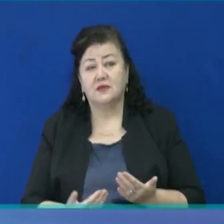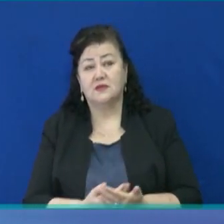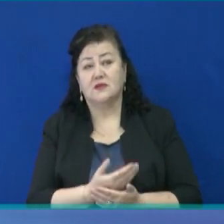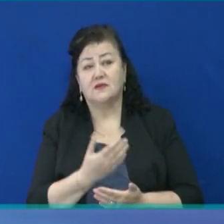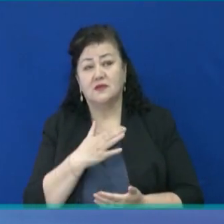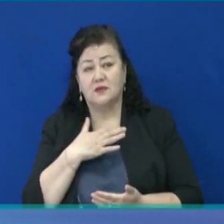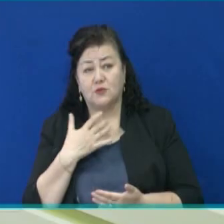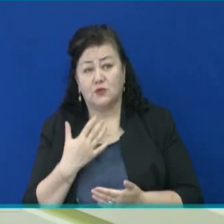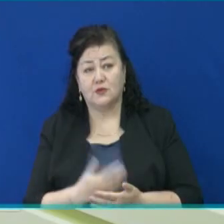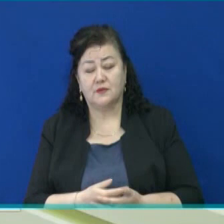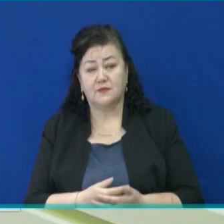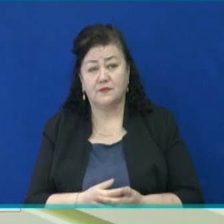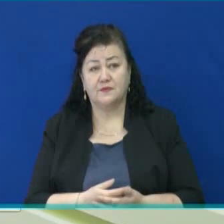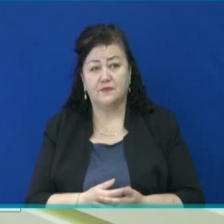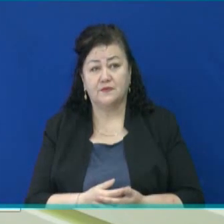баяндайды.